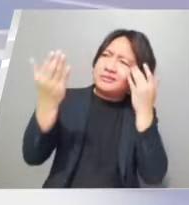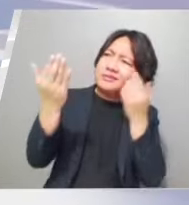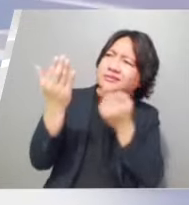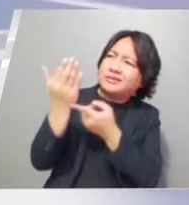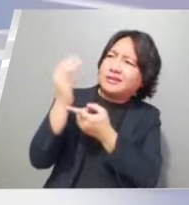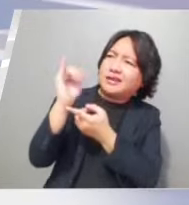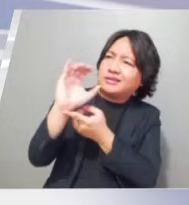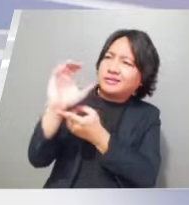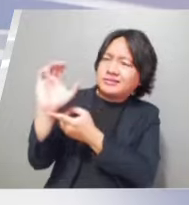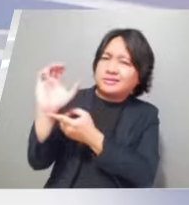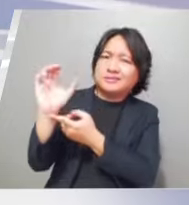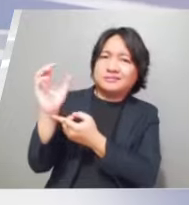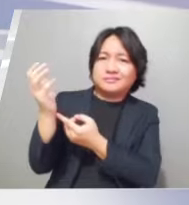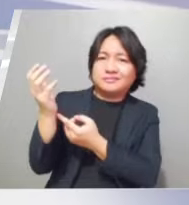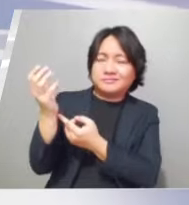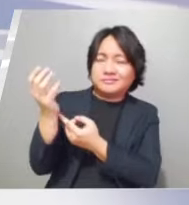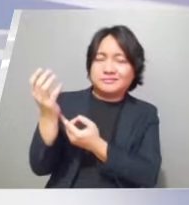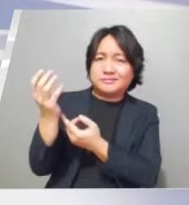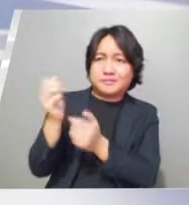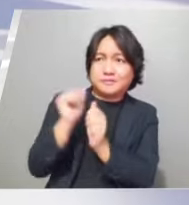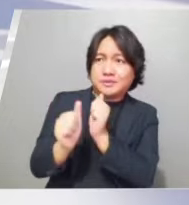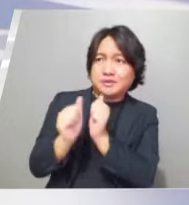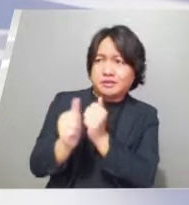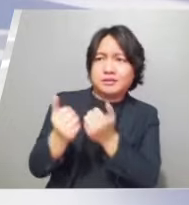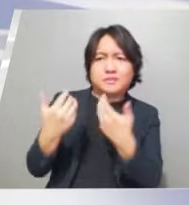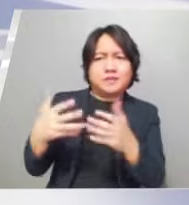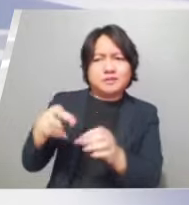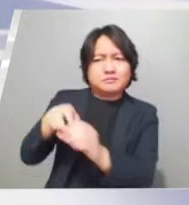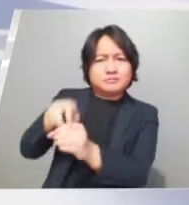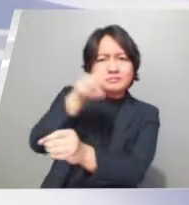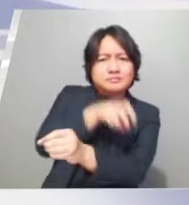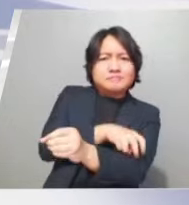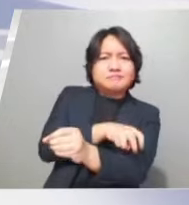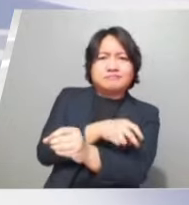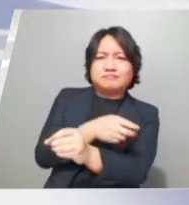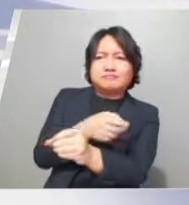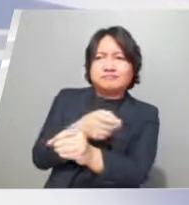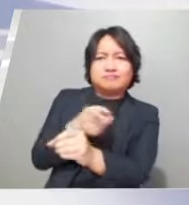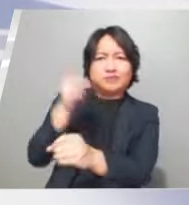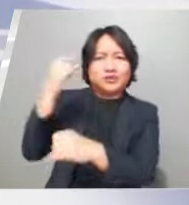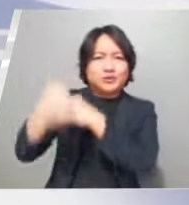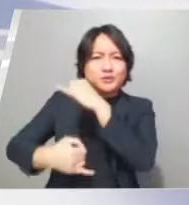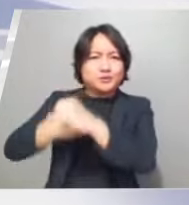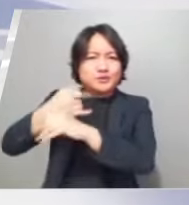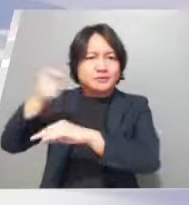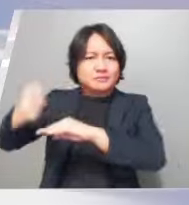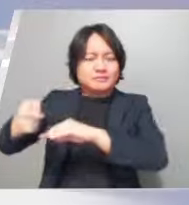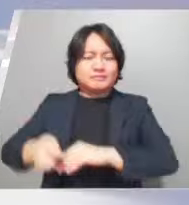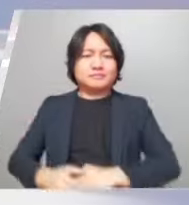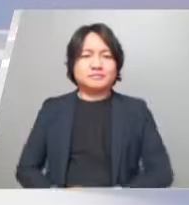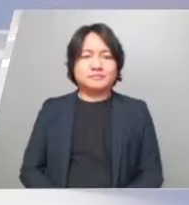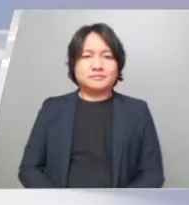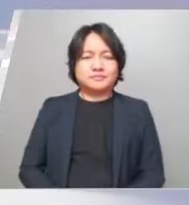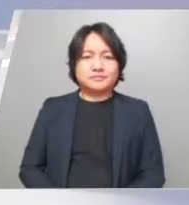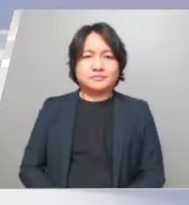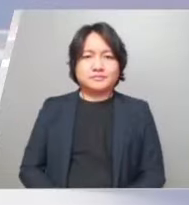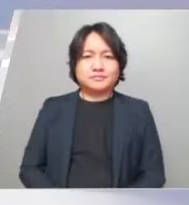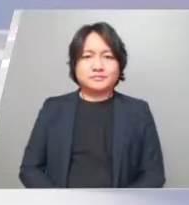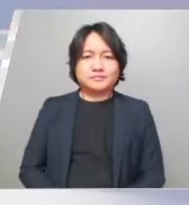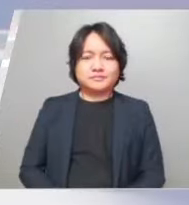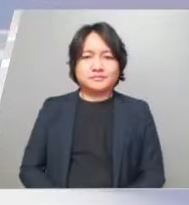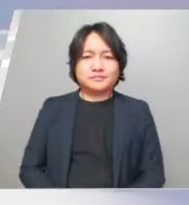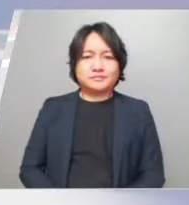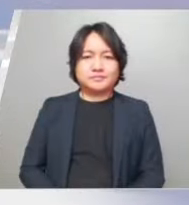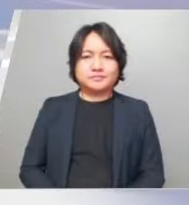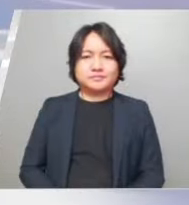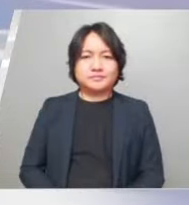do not recognize the jurisdiction of ICC. Tumangging magkomento si Escudero. Kampo ni dismissed Bambantarlac Mayor Alice